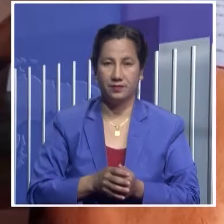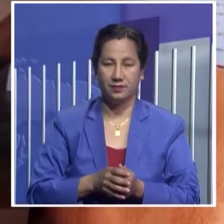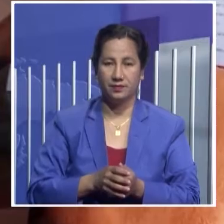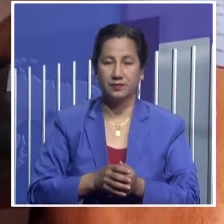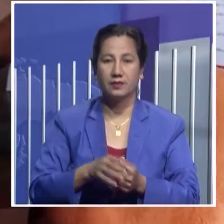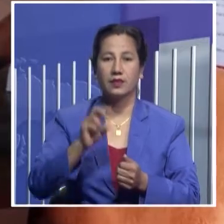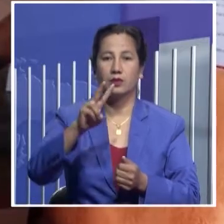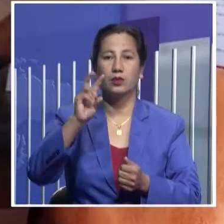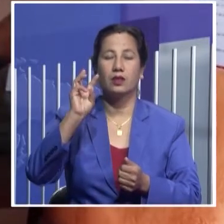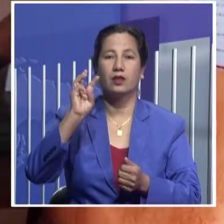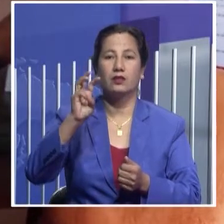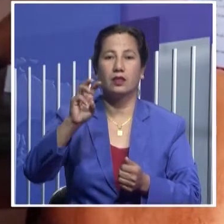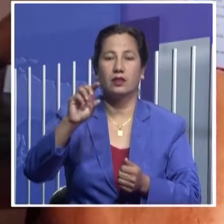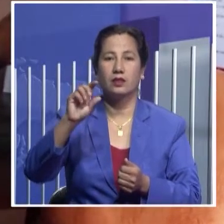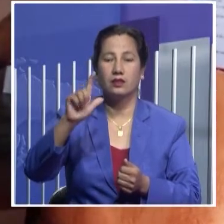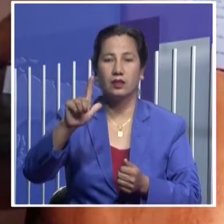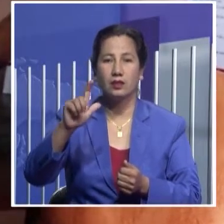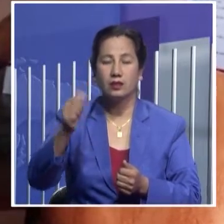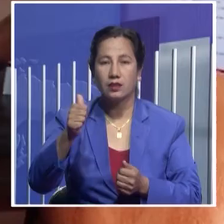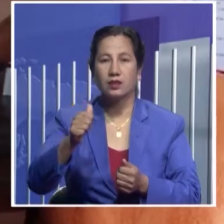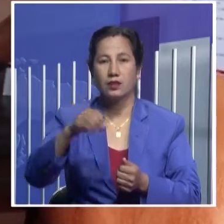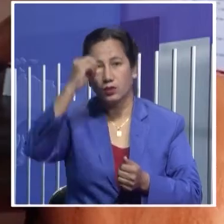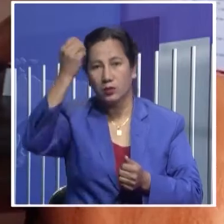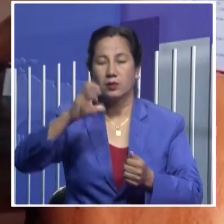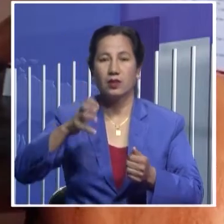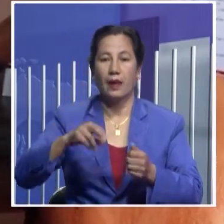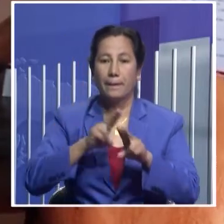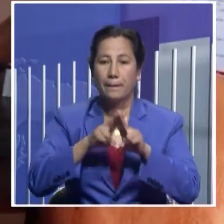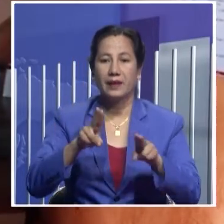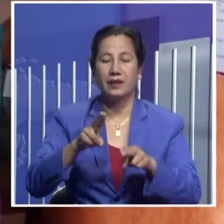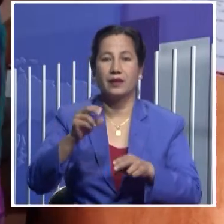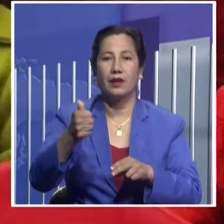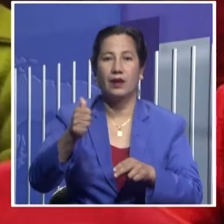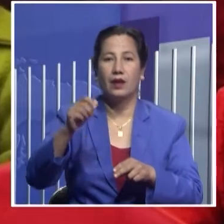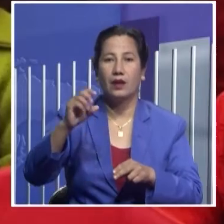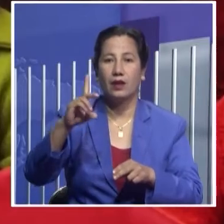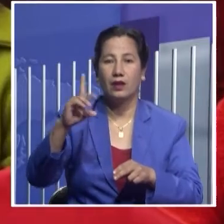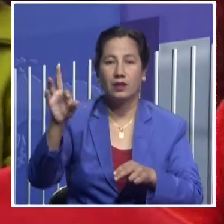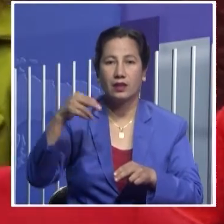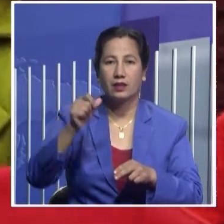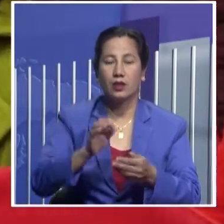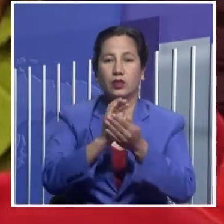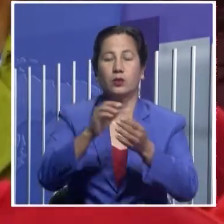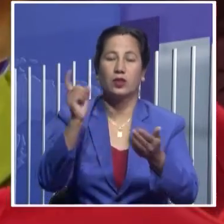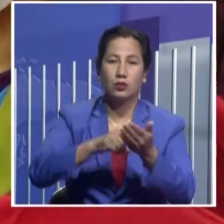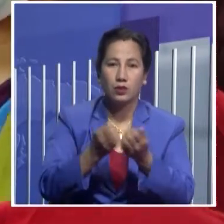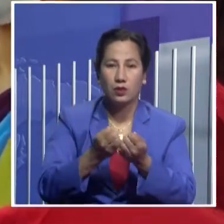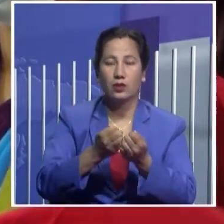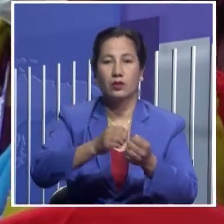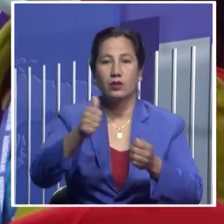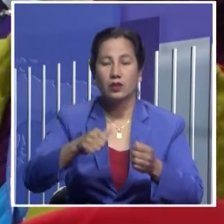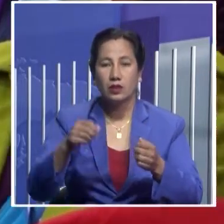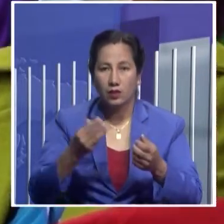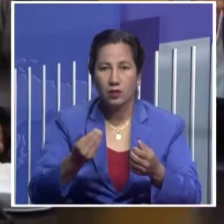विक्रम सम्म 2076 देखि सुदूरपश्चिम प्रदेश सरकारले निशुल्क रूपमा अल्ट्रासाउन्ड सेवा सुरु गरेको हो, तर जनशक्ति अभावमा